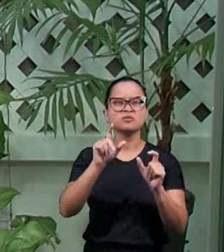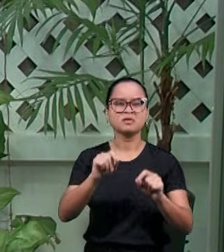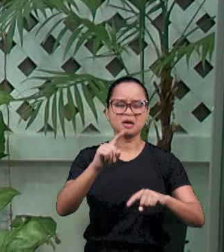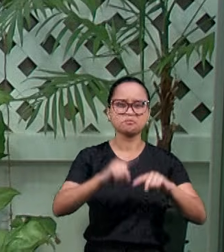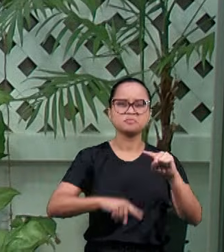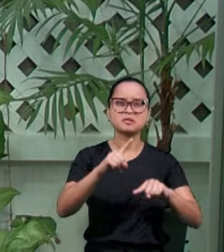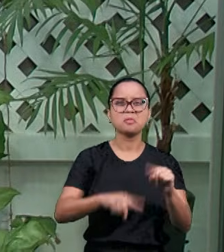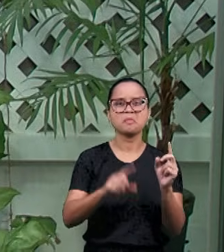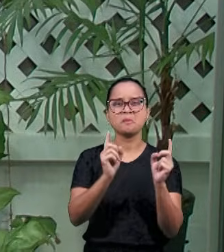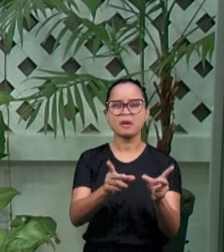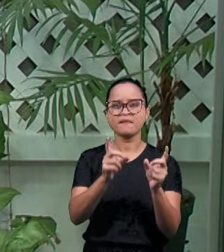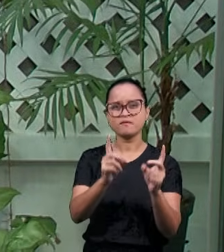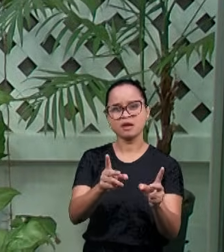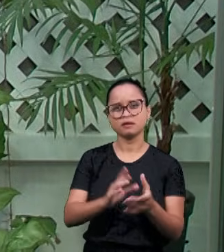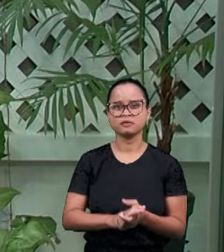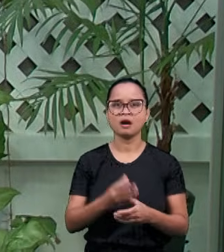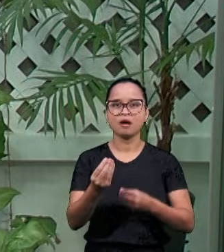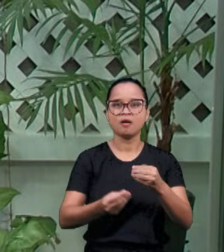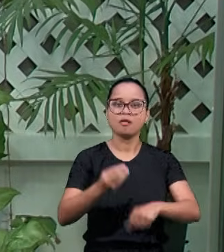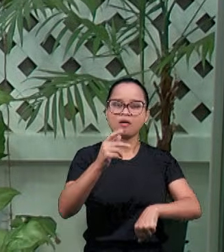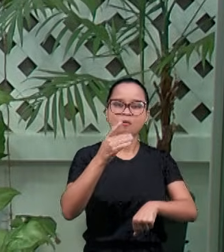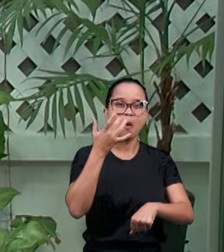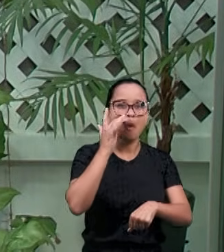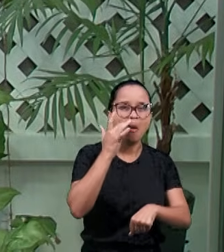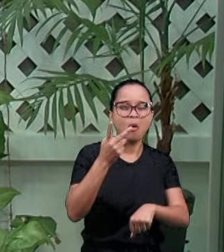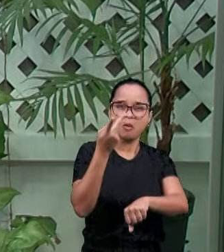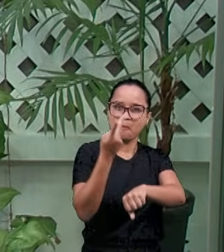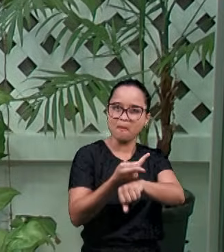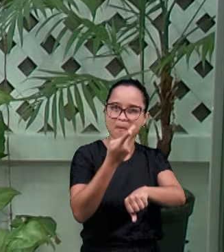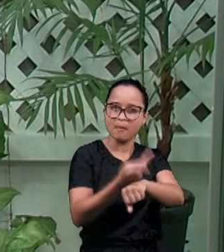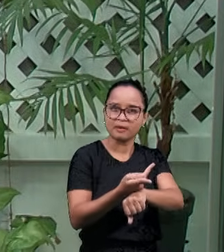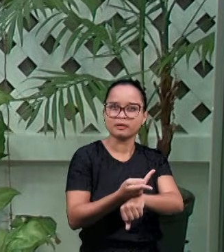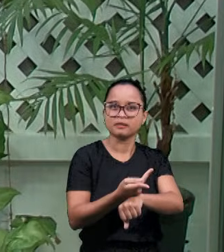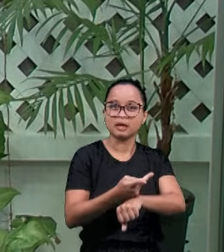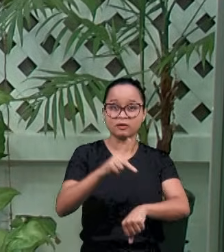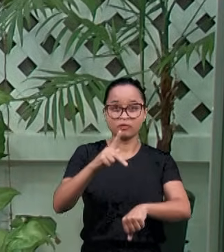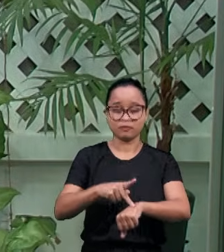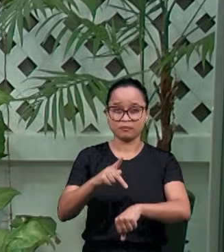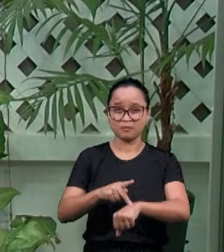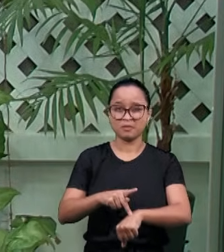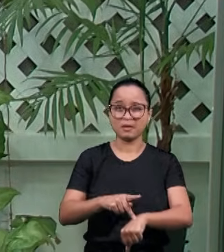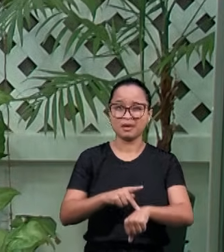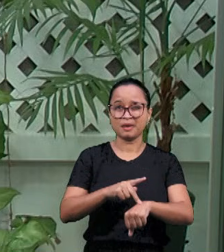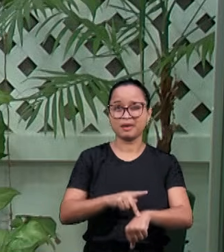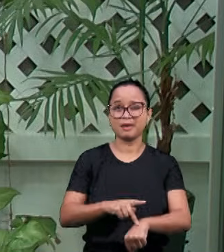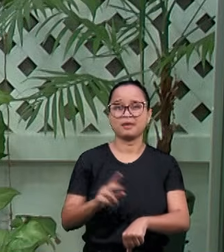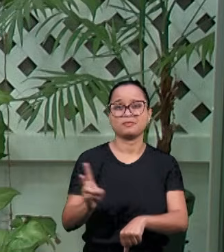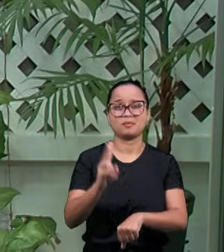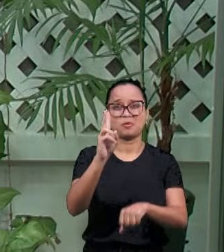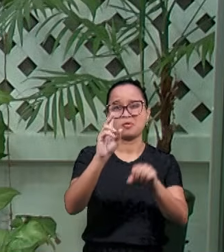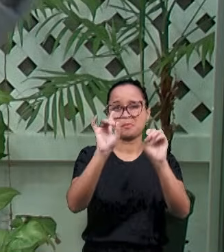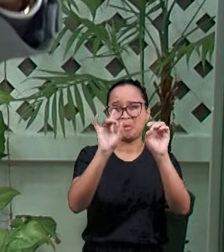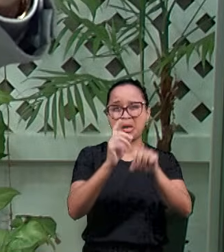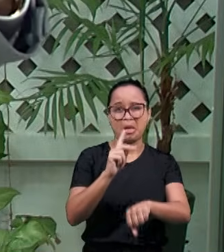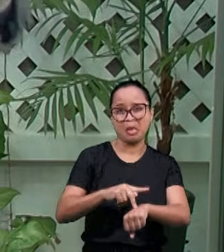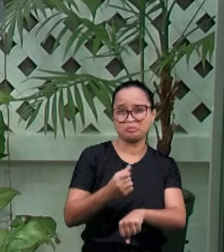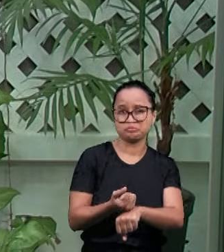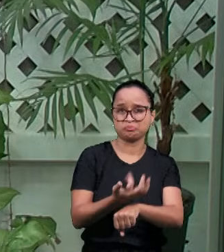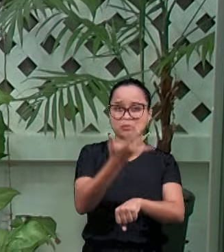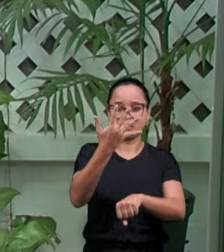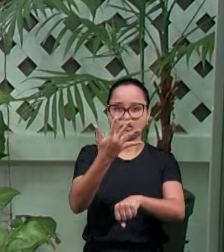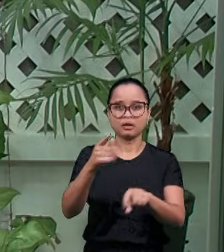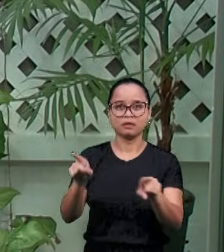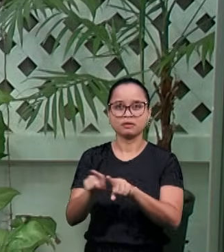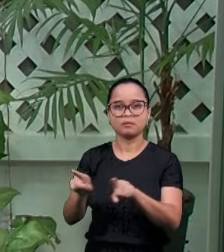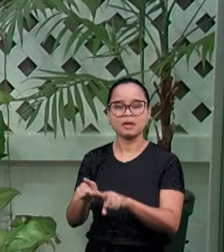une marchandise pour vendre, marchandise en or, en argent, de pierres précieuses et des